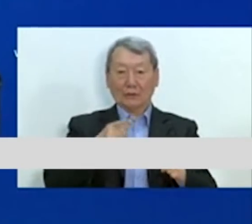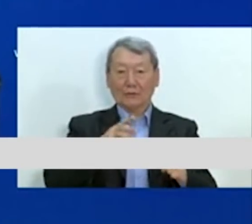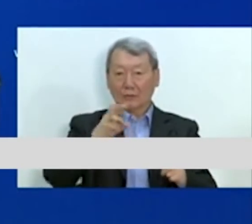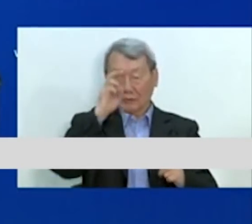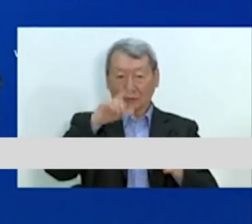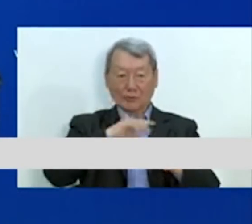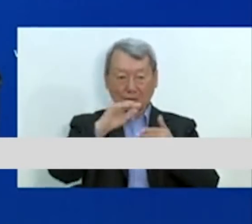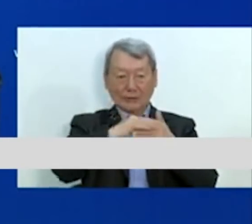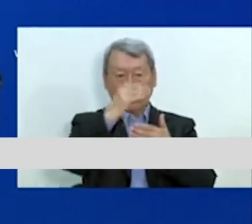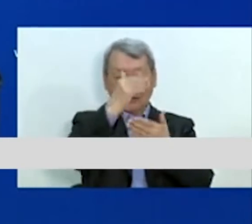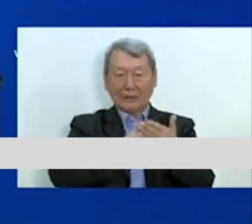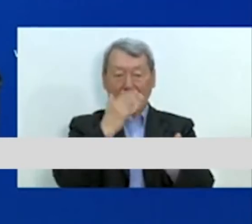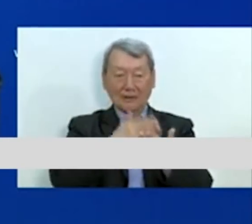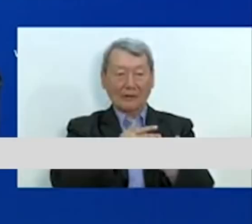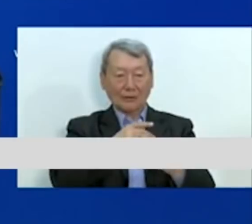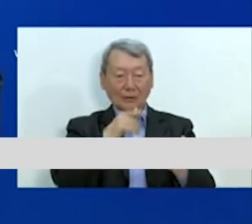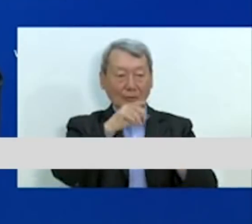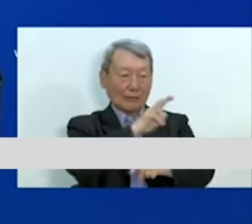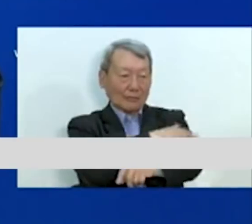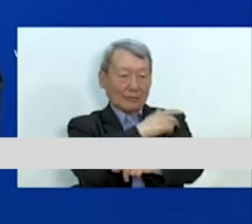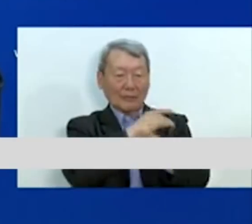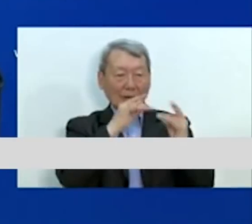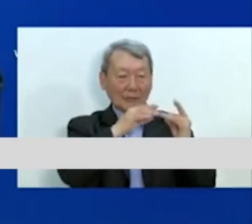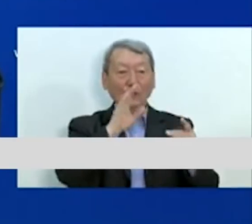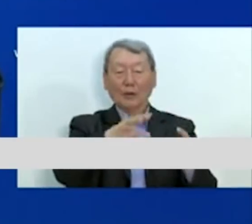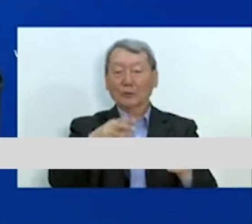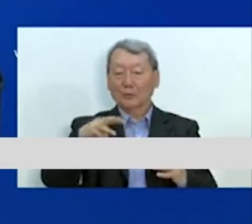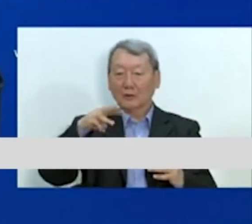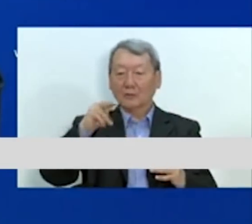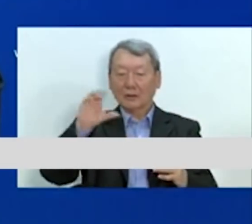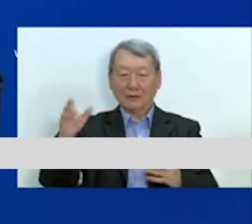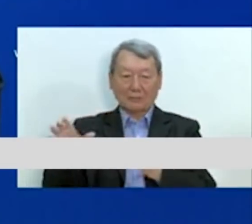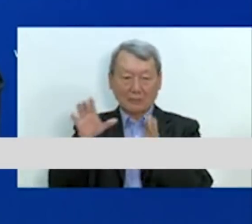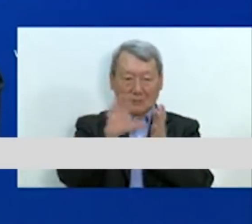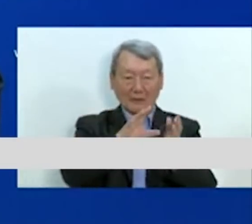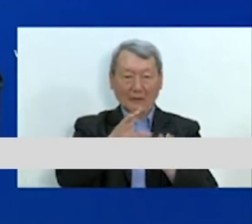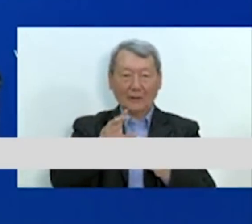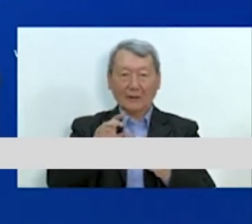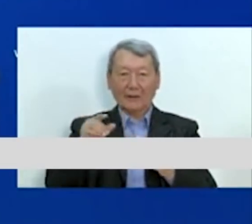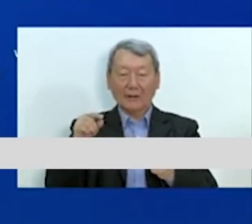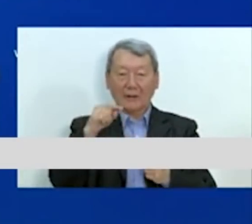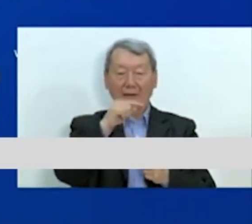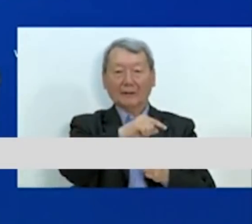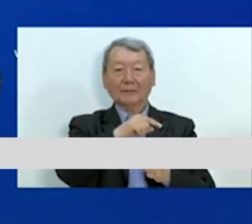жанакындай перечень бар. Буга жараша МЧС тарабынан дагы бир топ